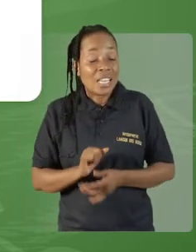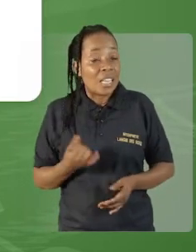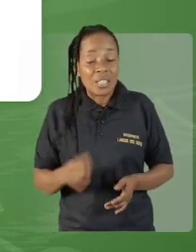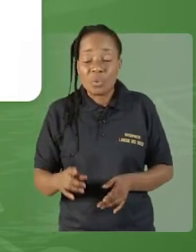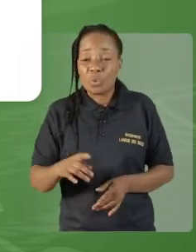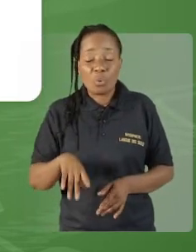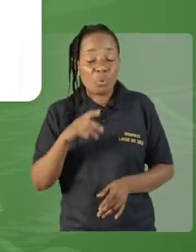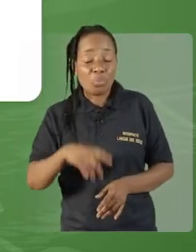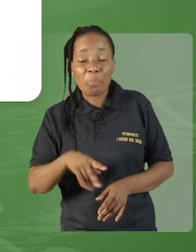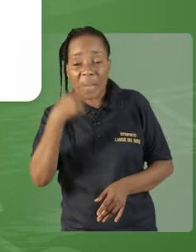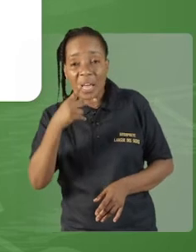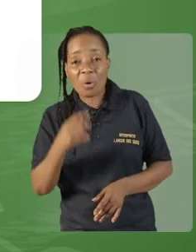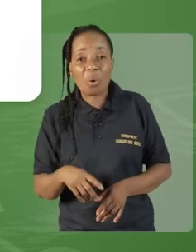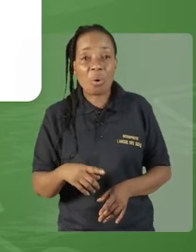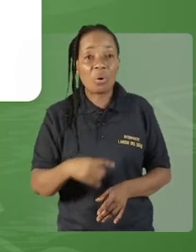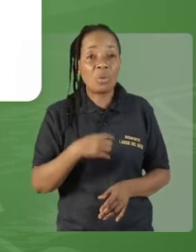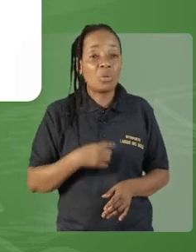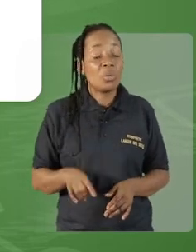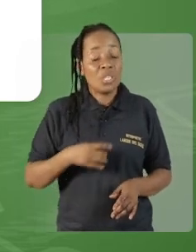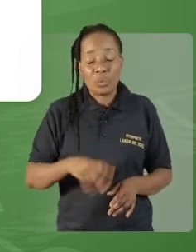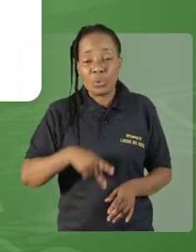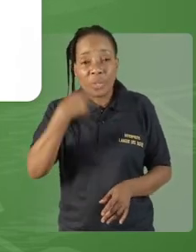Il est un récit imaginaire